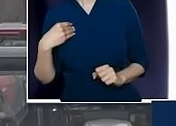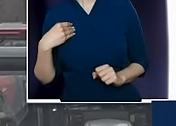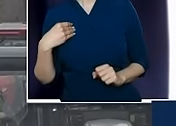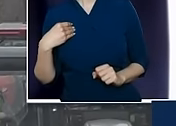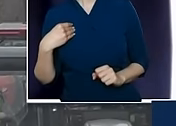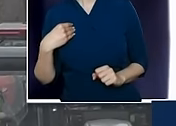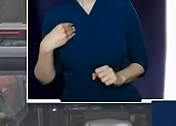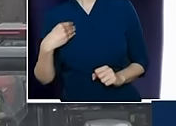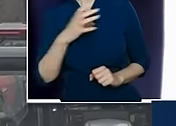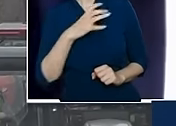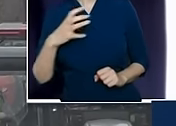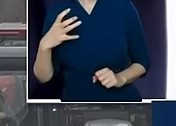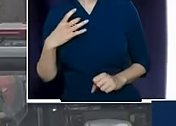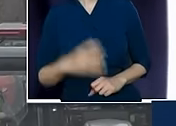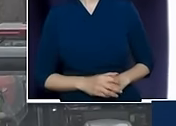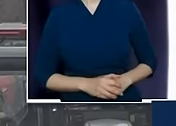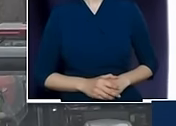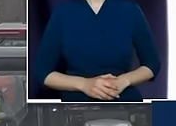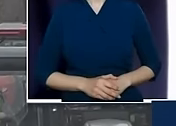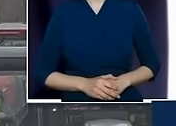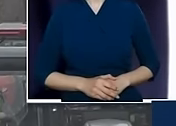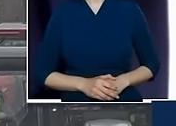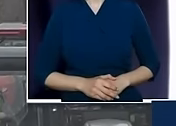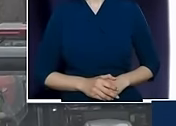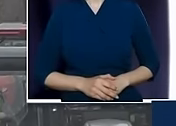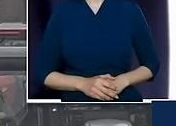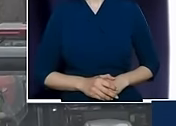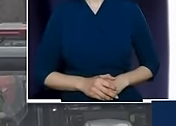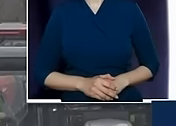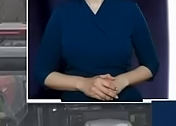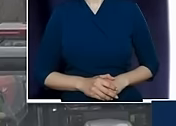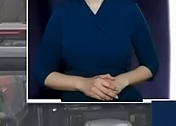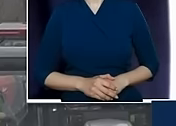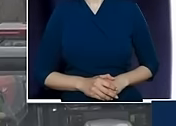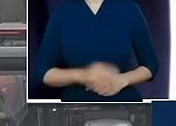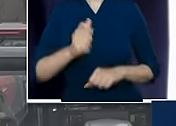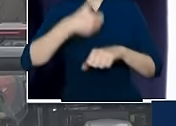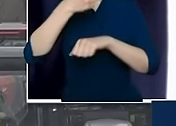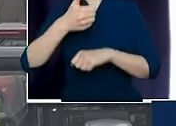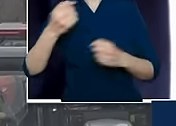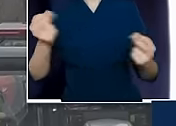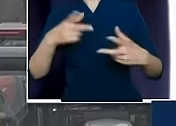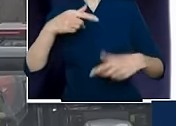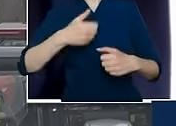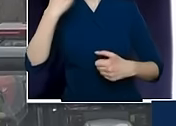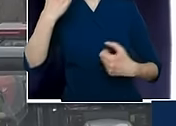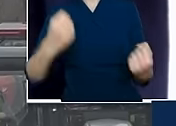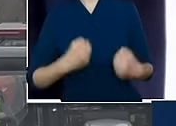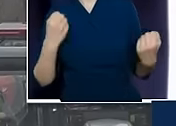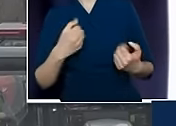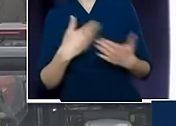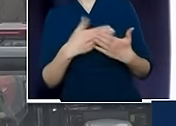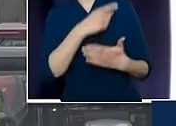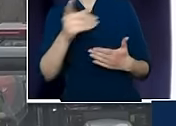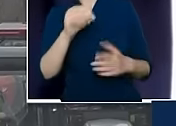szeroko pojęty polską gospodarkę. No to jak oni widzą to, że BOS pojechał na narty, prawda, po 2 tygodniach, no to czy oni mają pójść do Europarlamentu? No już